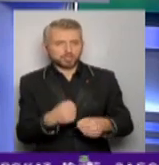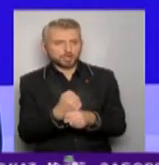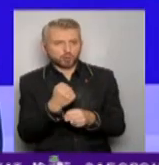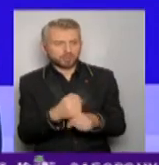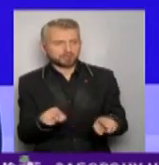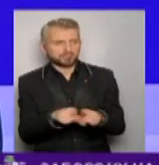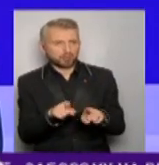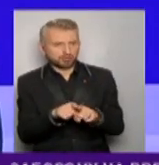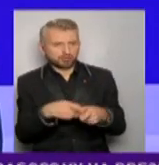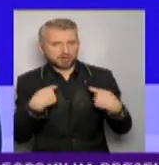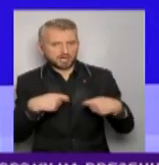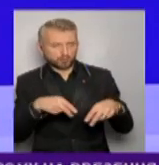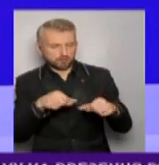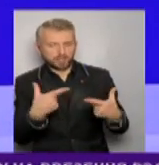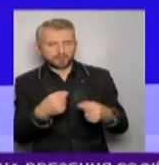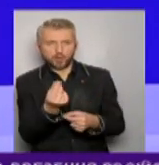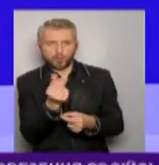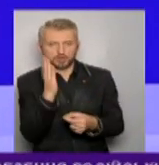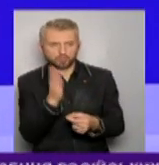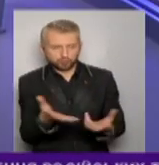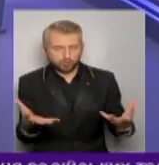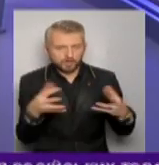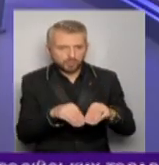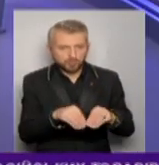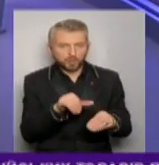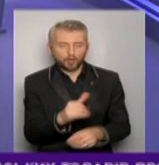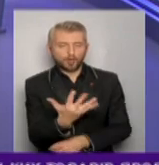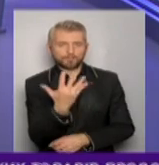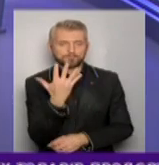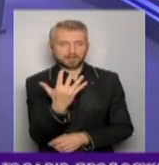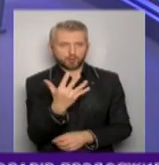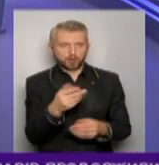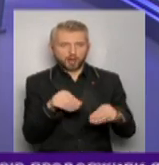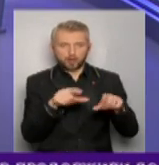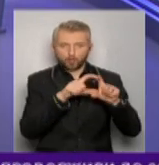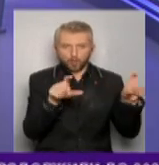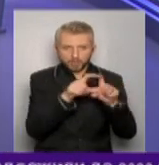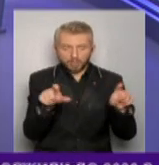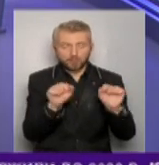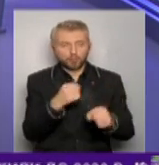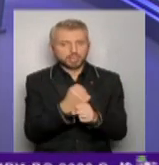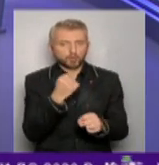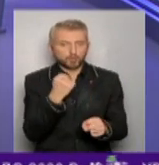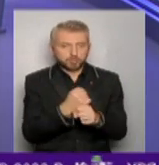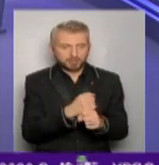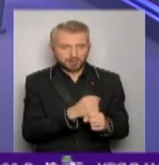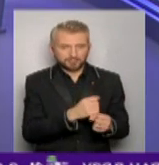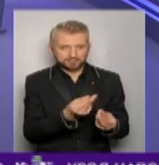таку модель ринку землі, де гроші будуть зосереджені у 5 агрохолдингах. А можна зробити капіталізацію ринку землі